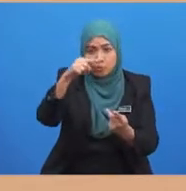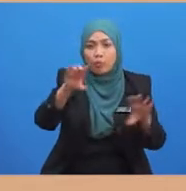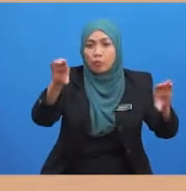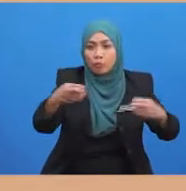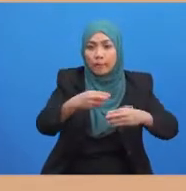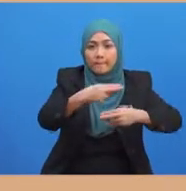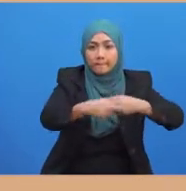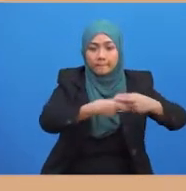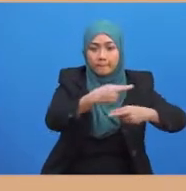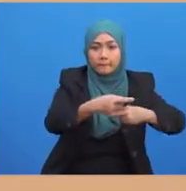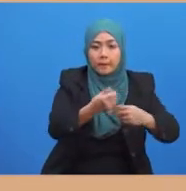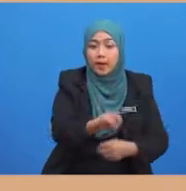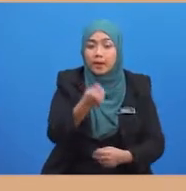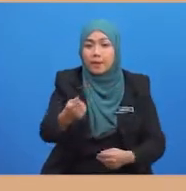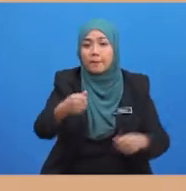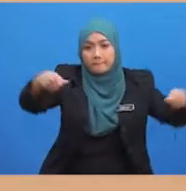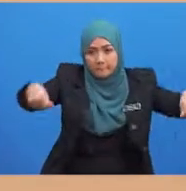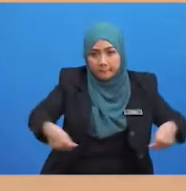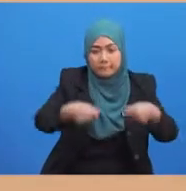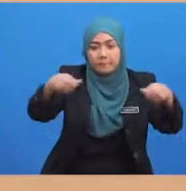peralatan memasak.